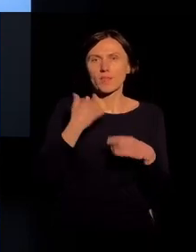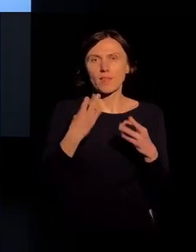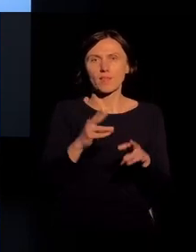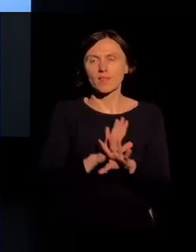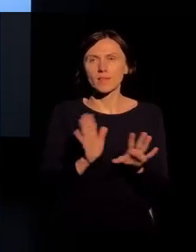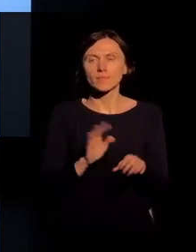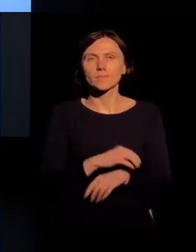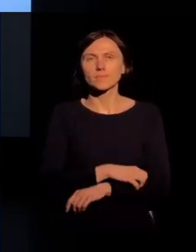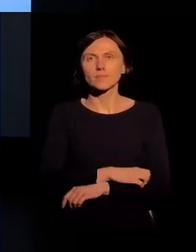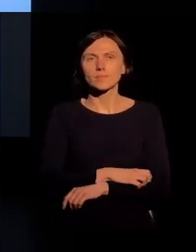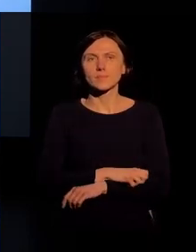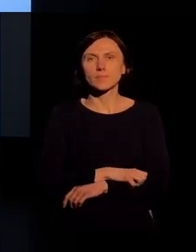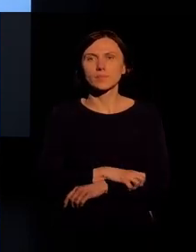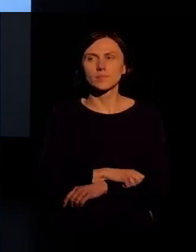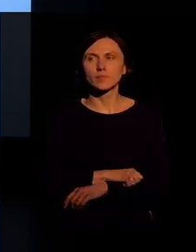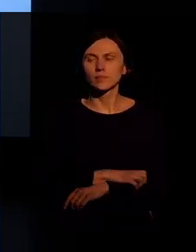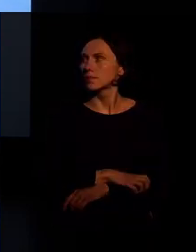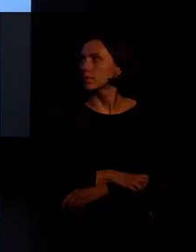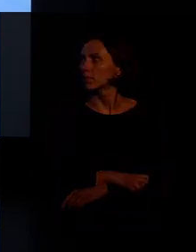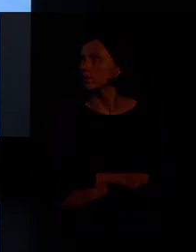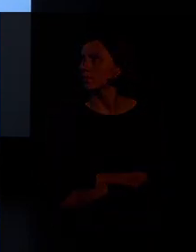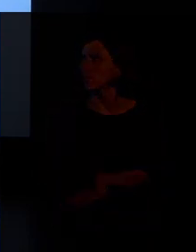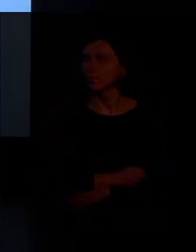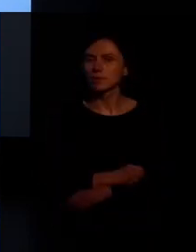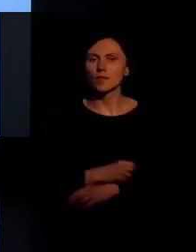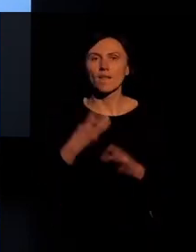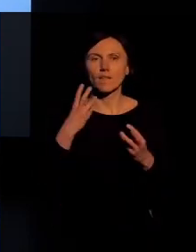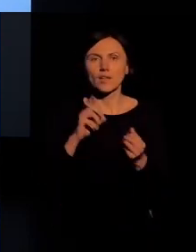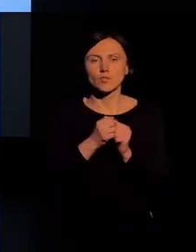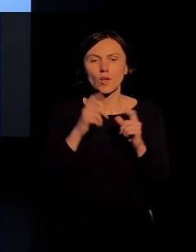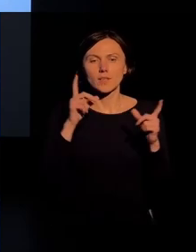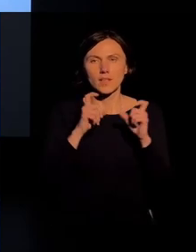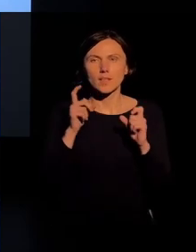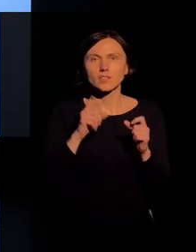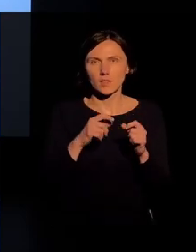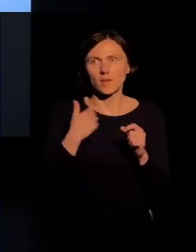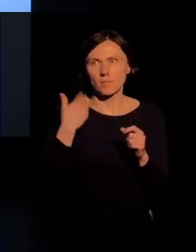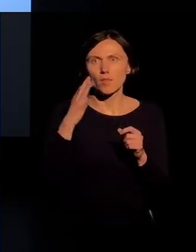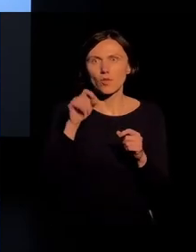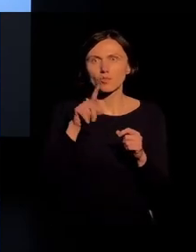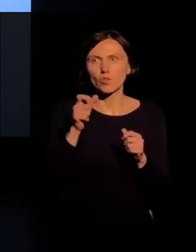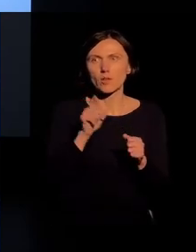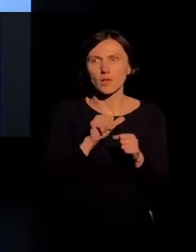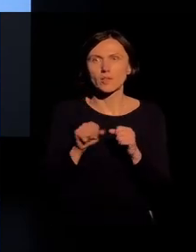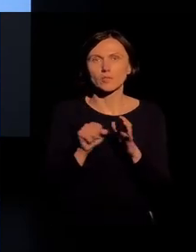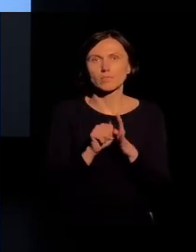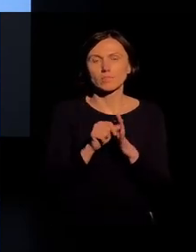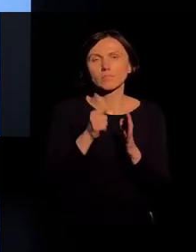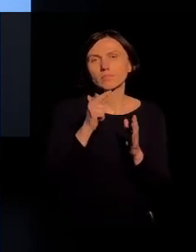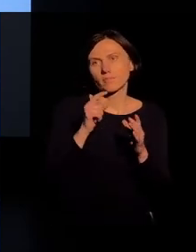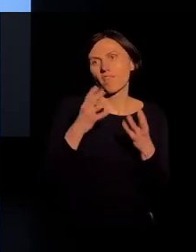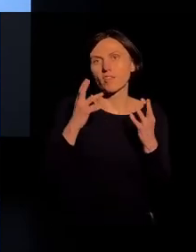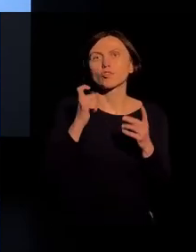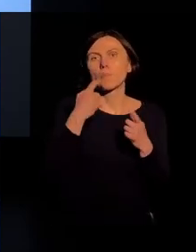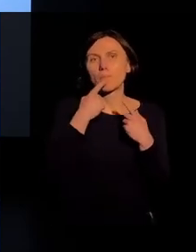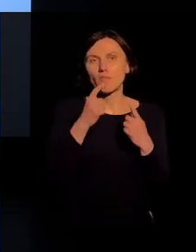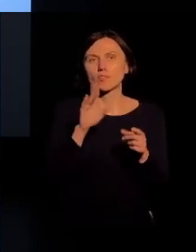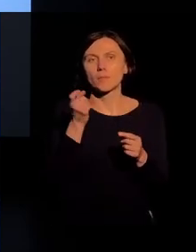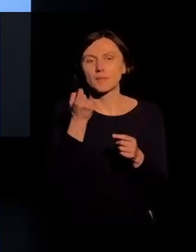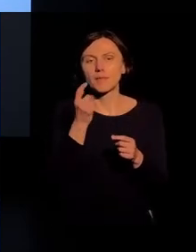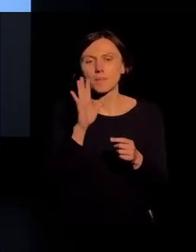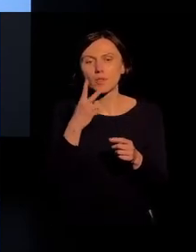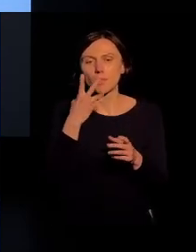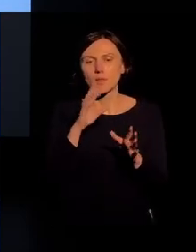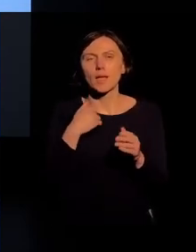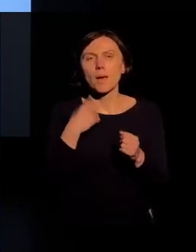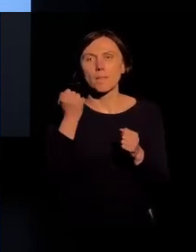najważniejszy. I ważniejsze są zdjęcia, mam nadzieję, i to, co jest do powiedzenia, co będzie zaraz do